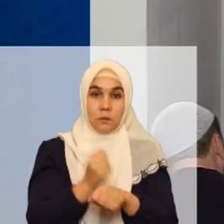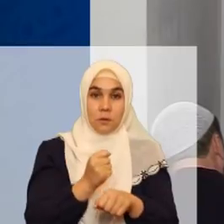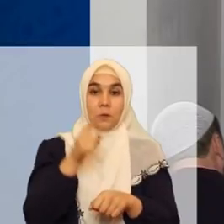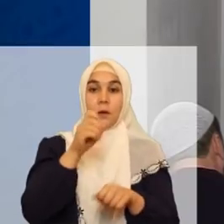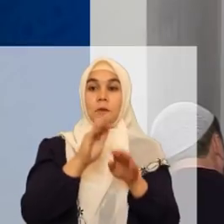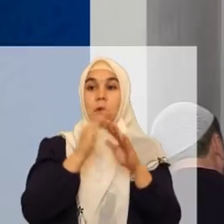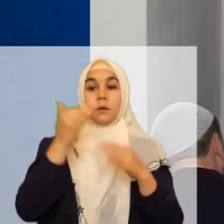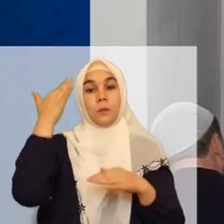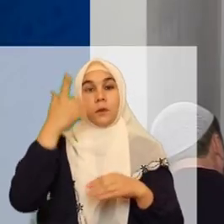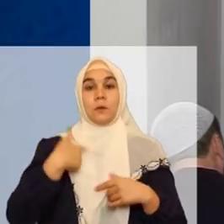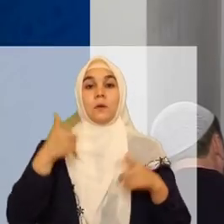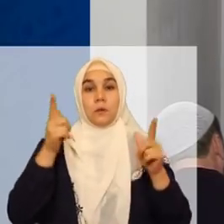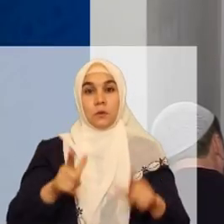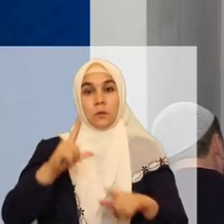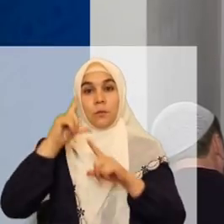qildi,